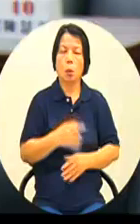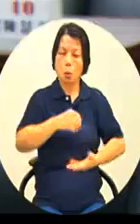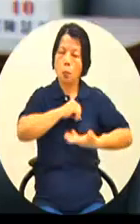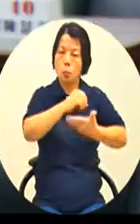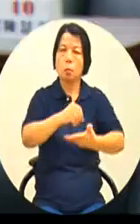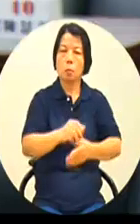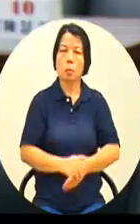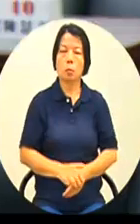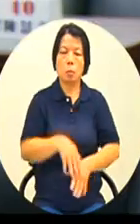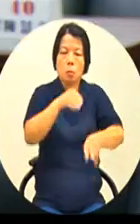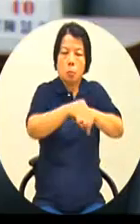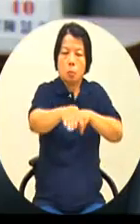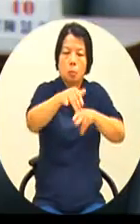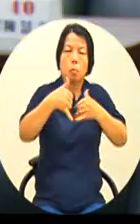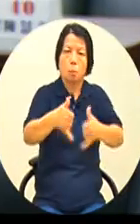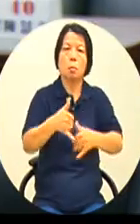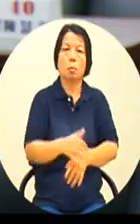讲，